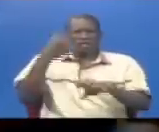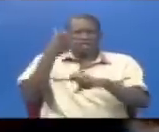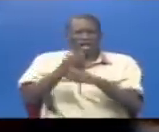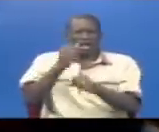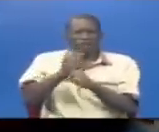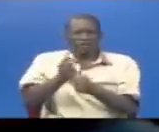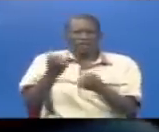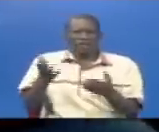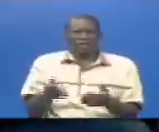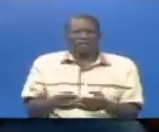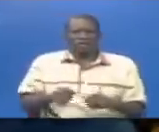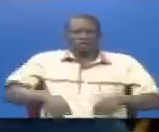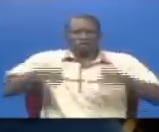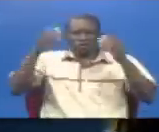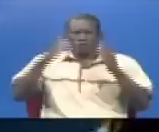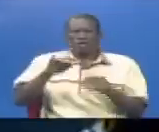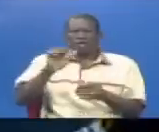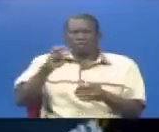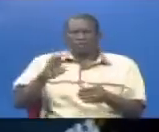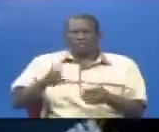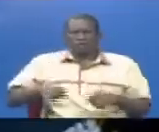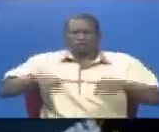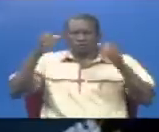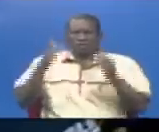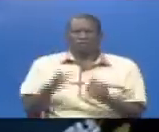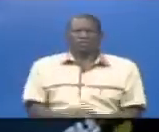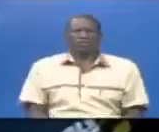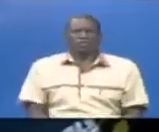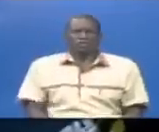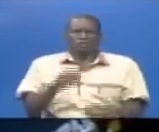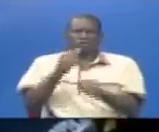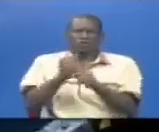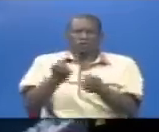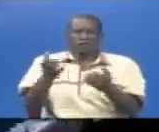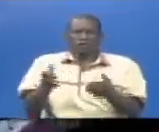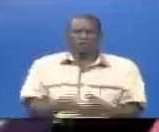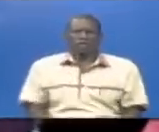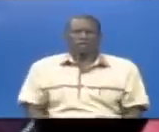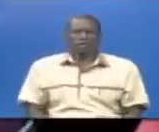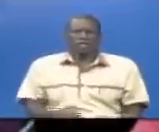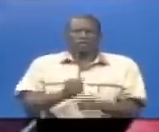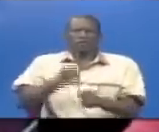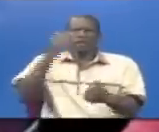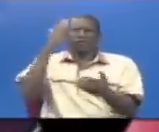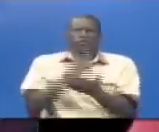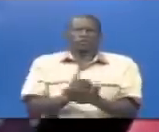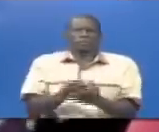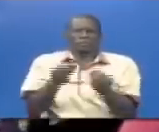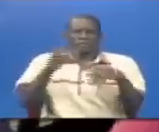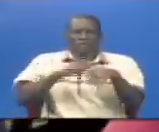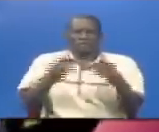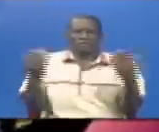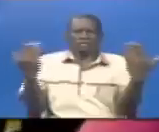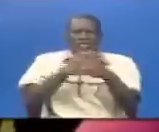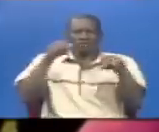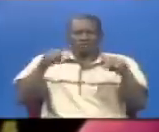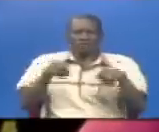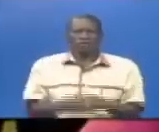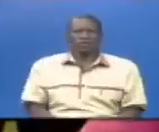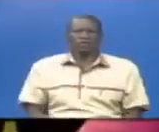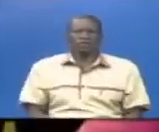Kimekuwa kibarua kigumu sana kwa maafisa wa IEBC kufanya kazi hapa. Kazi imesitishwa mara kadhaa usiku wa leo.